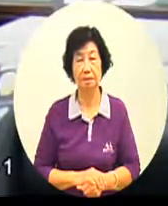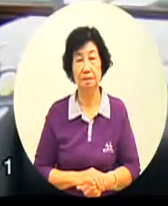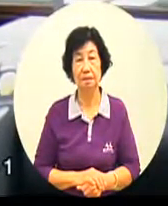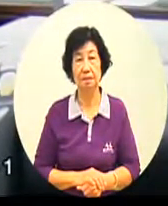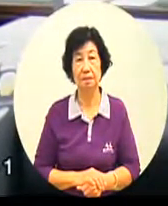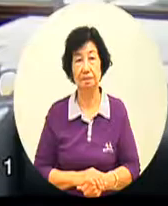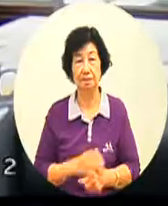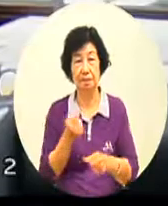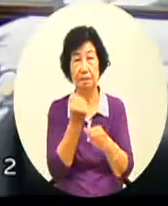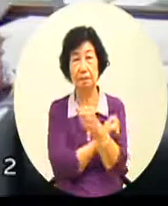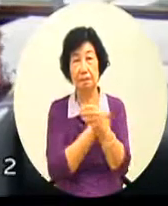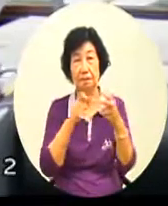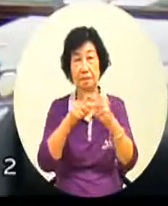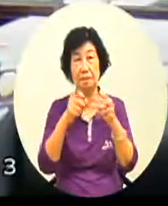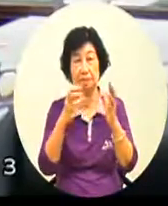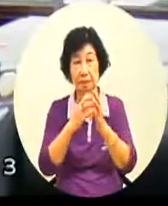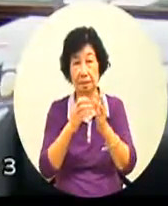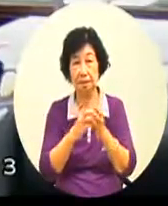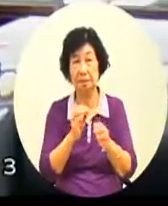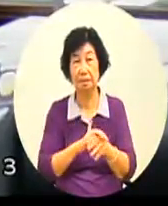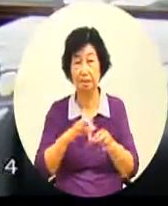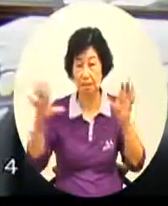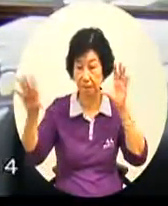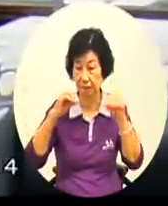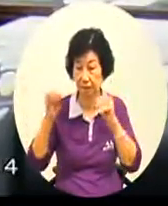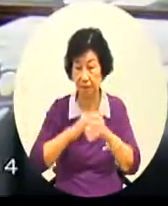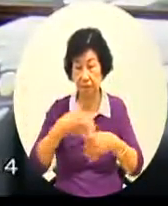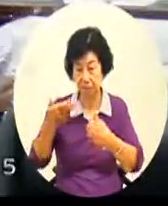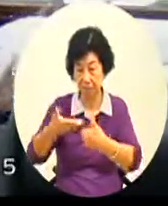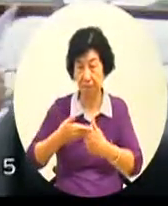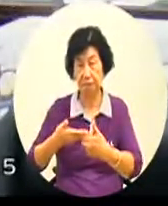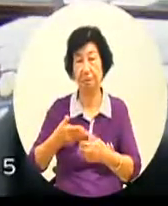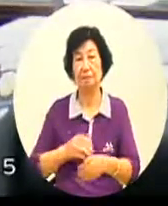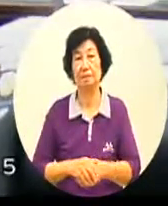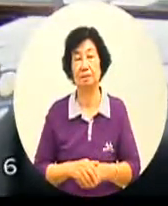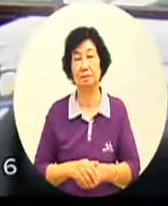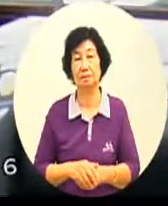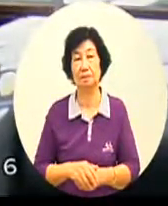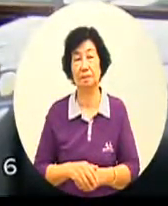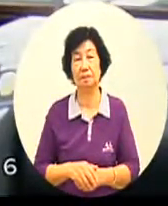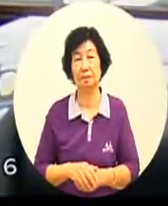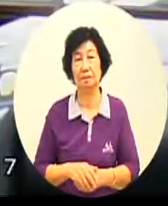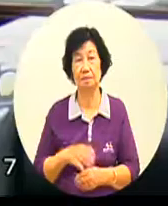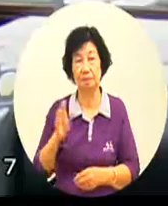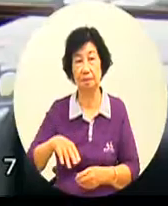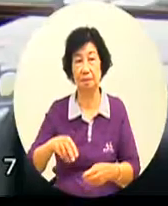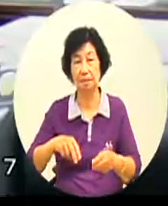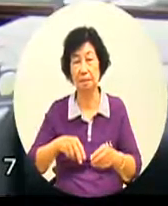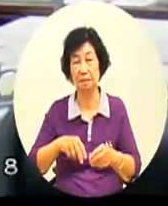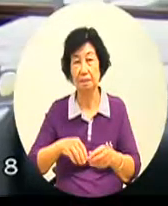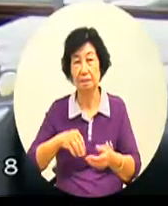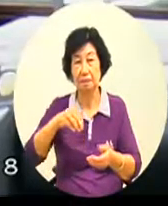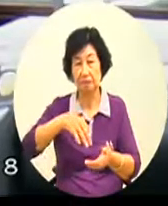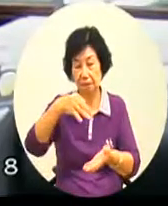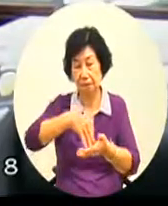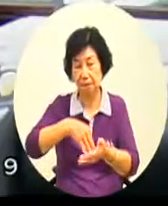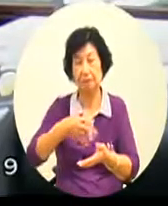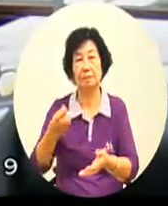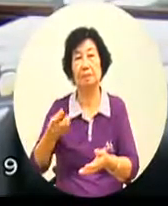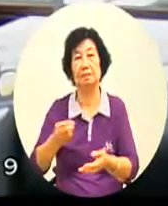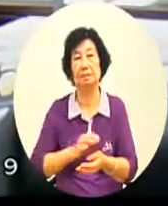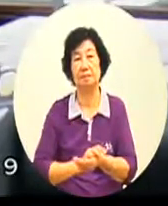文要求 啊。劳工局的资料也是劳工局给我的， 对，可是我们 然后呢，你们没有签订也是你们自己讲的，而且我看上面资